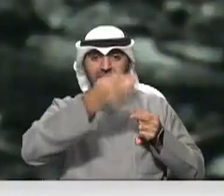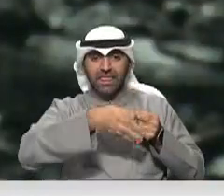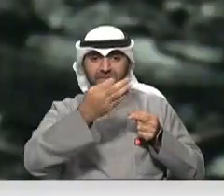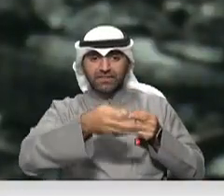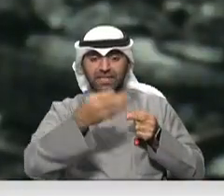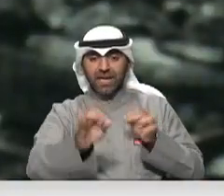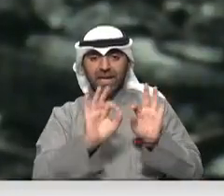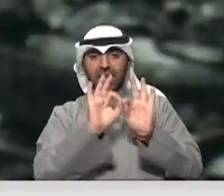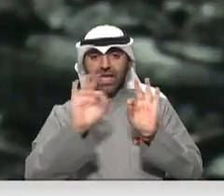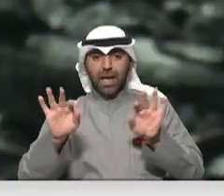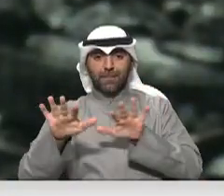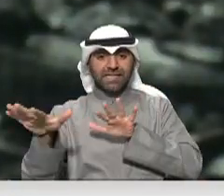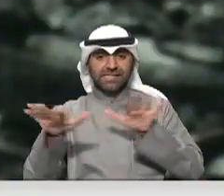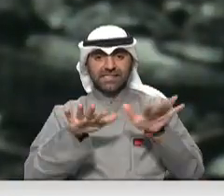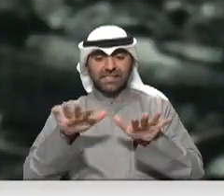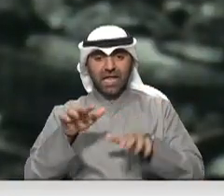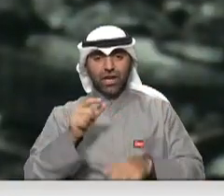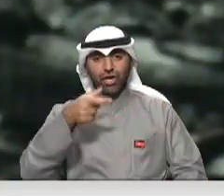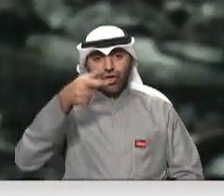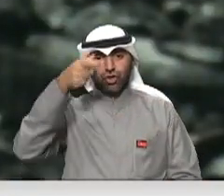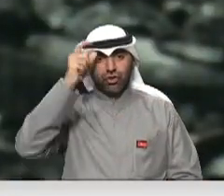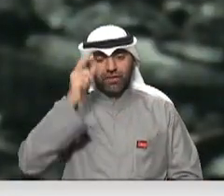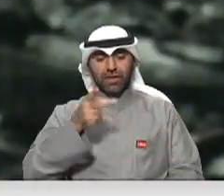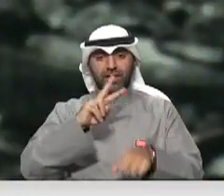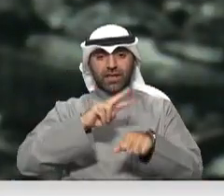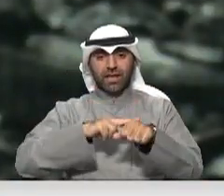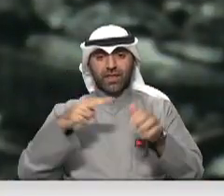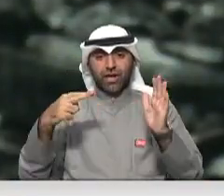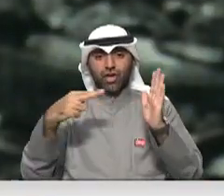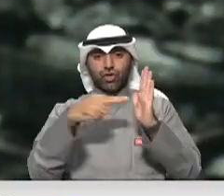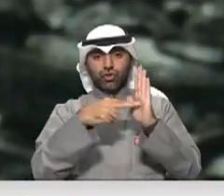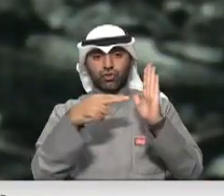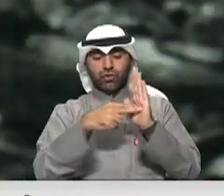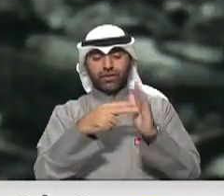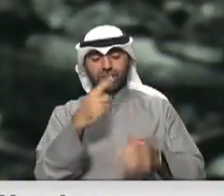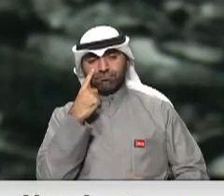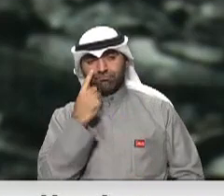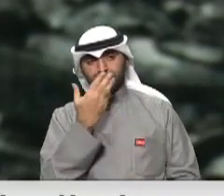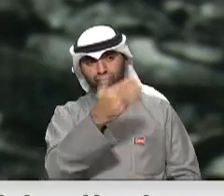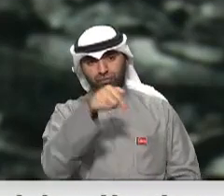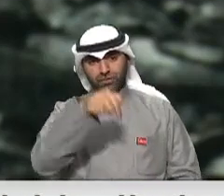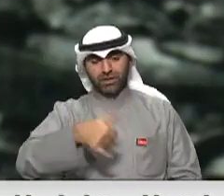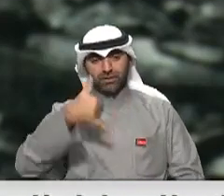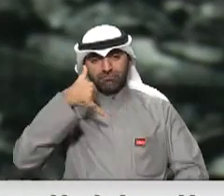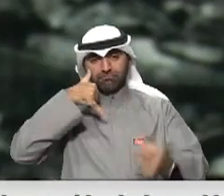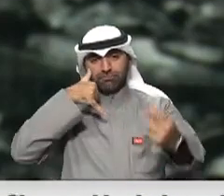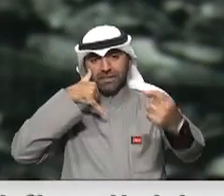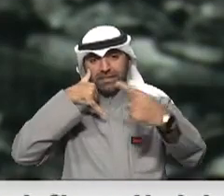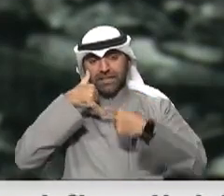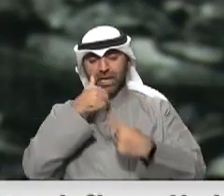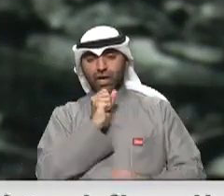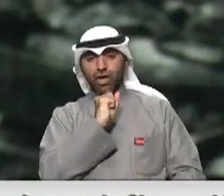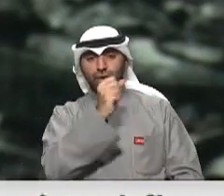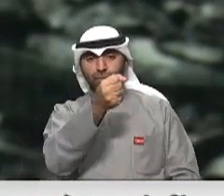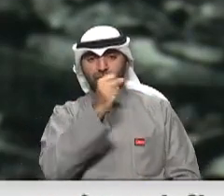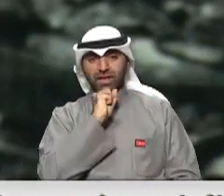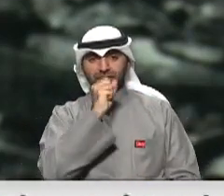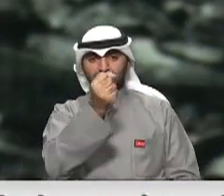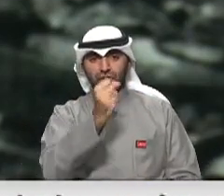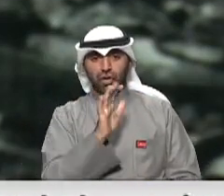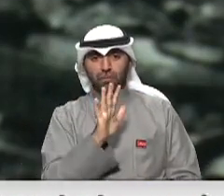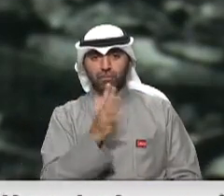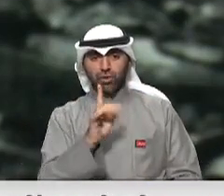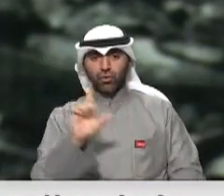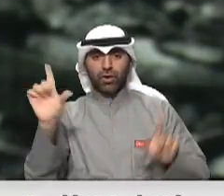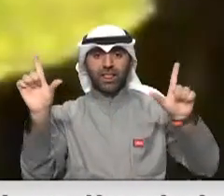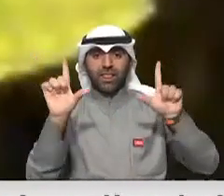ينضم إلينا من مدينة كهرمان مراعش من مركز الزلزال موفد تلفزيون دولة الكويت يوسف صفر الموجود